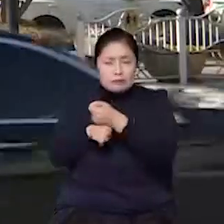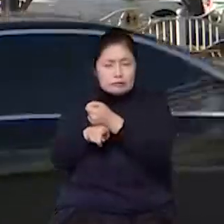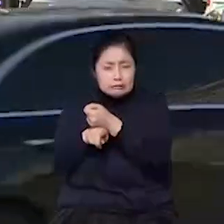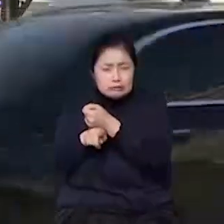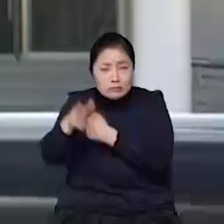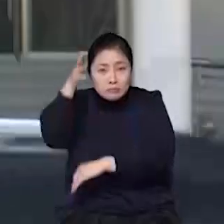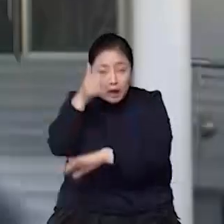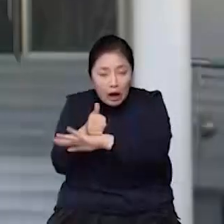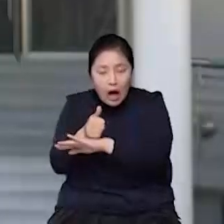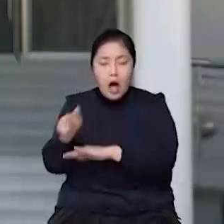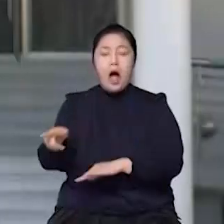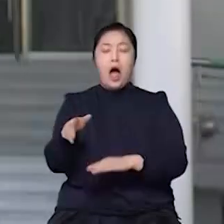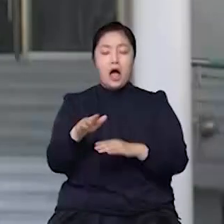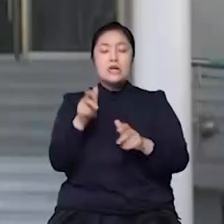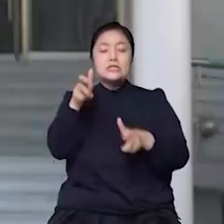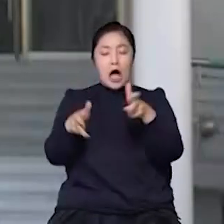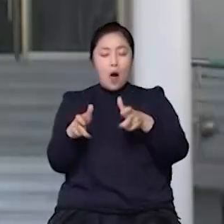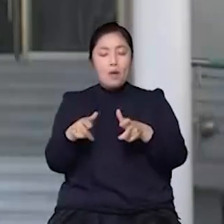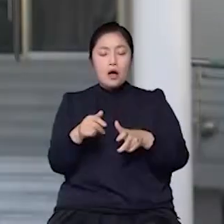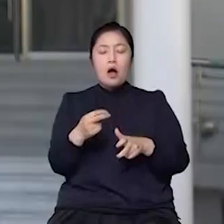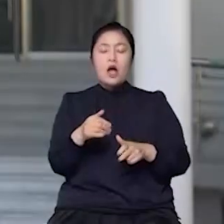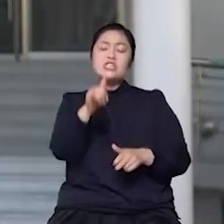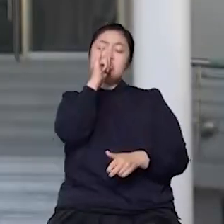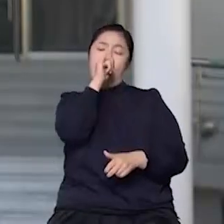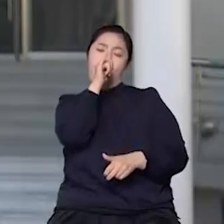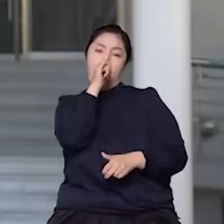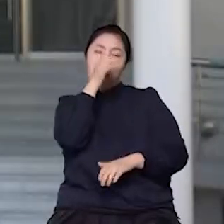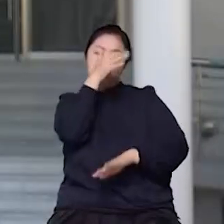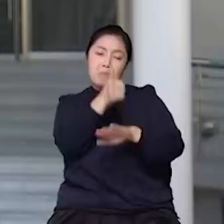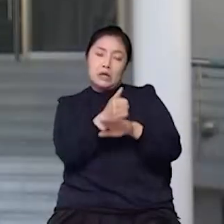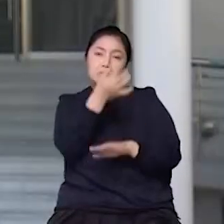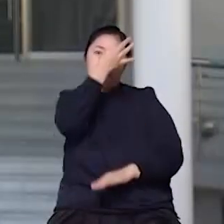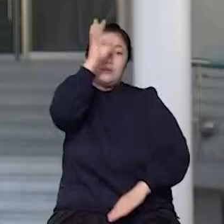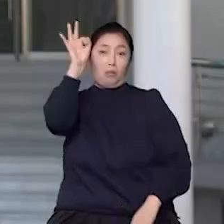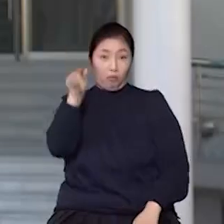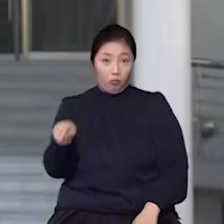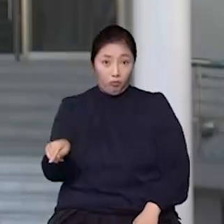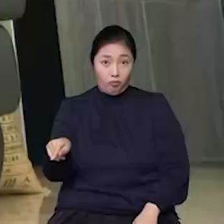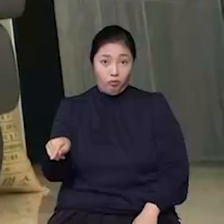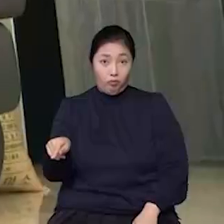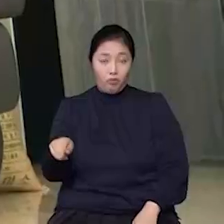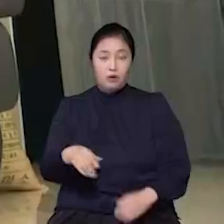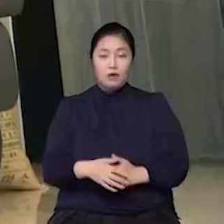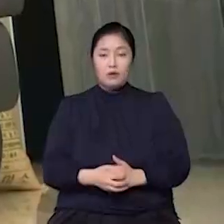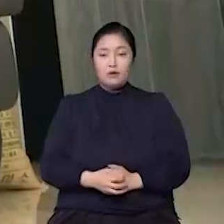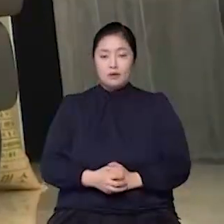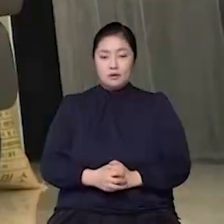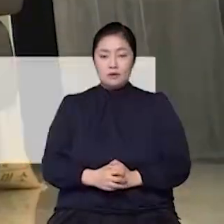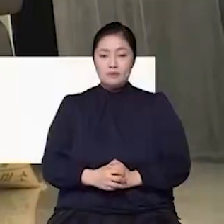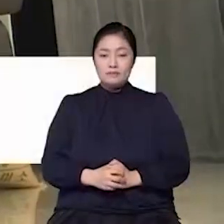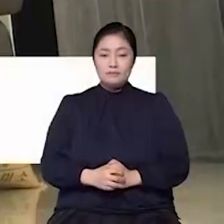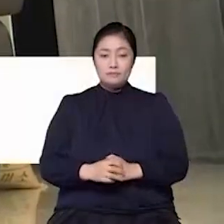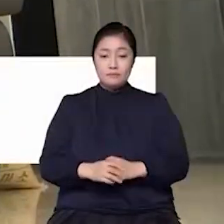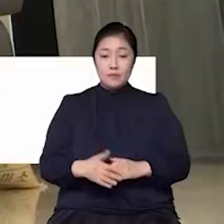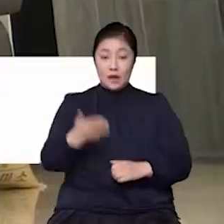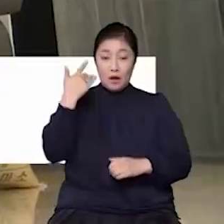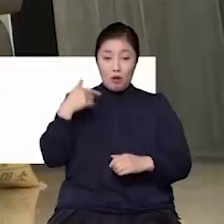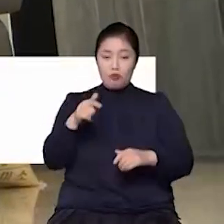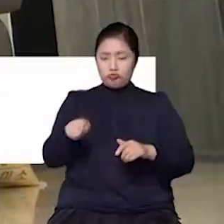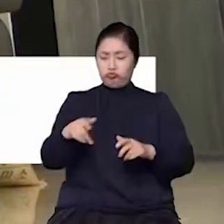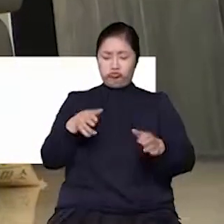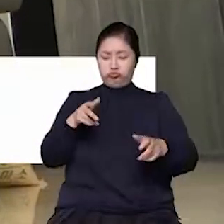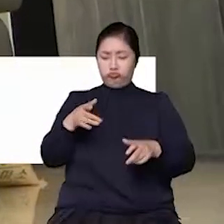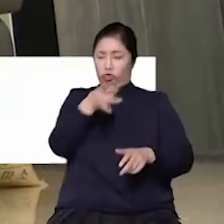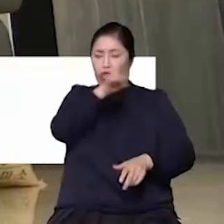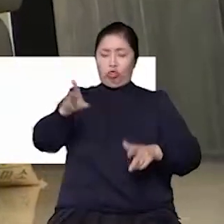나서야 뒤늦게 사실은 해당 사업이 존재한다고 겨우 인정했습니다. 그냥 간간에 없다. 우리는